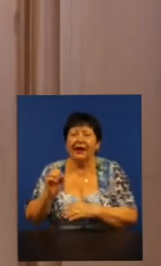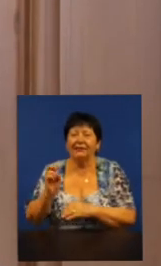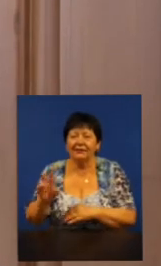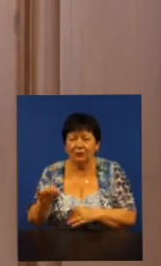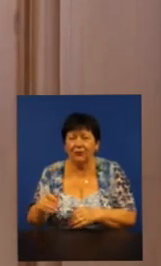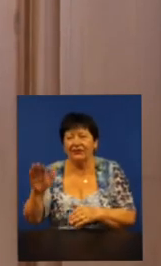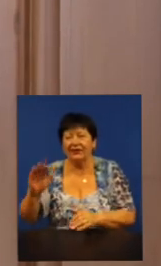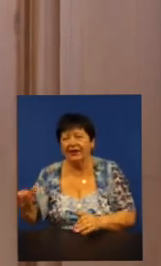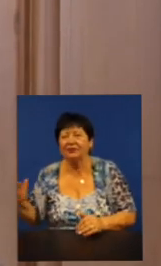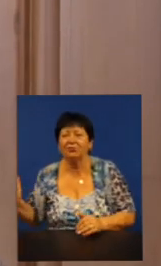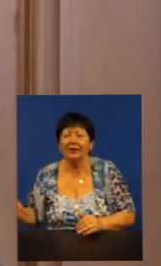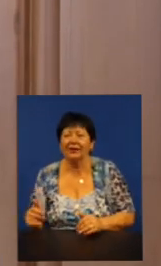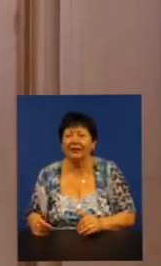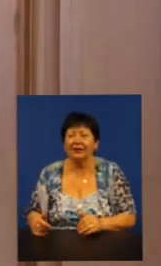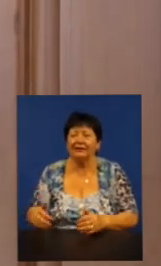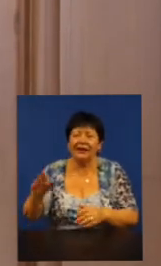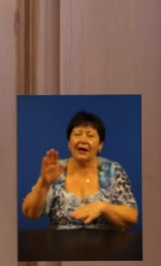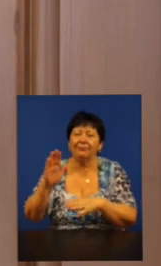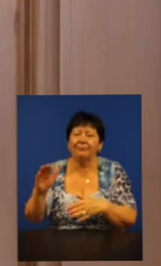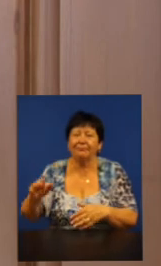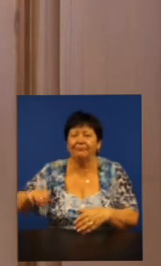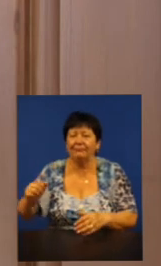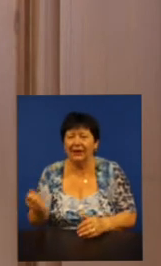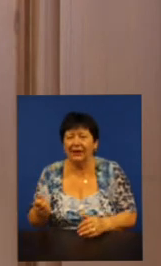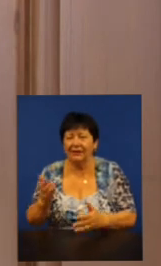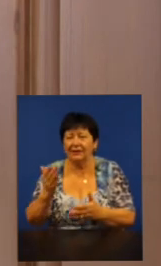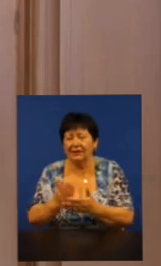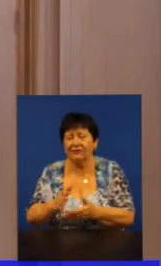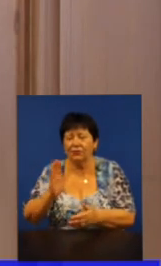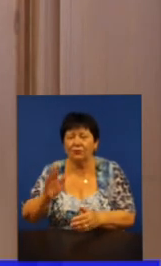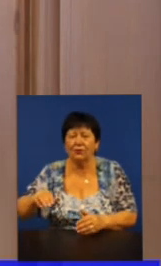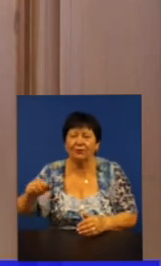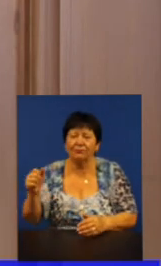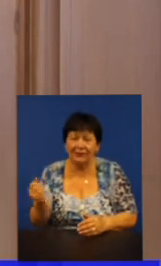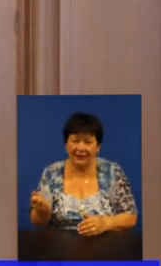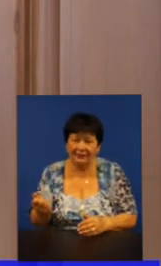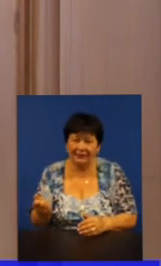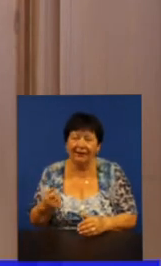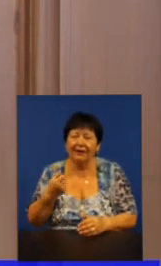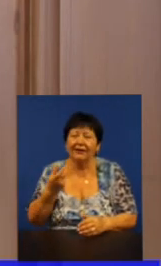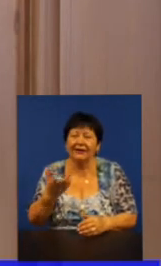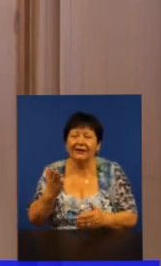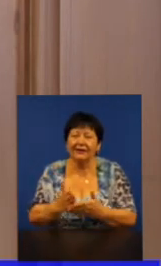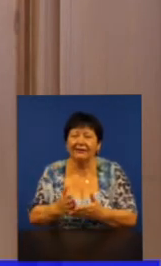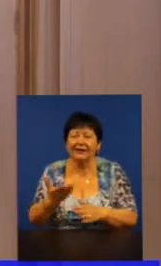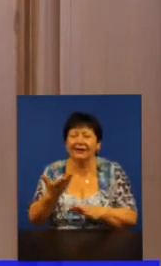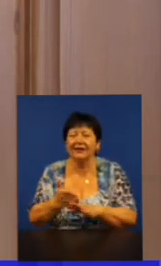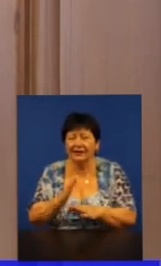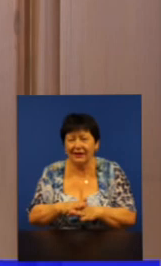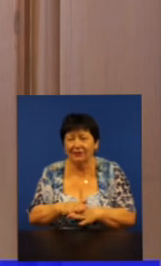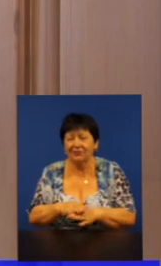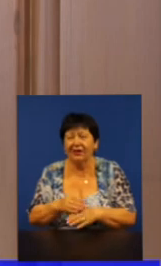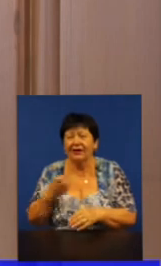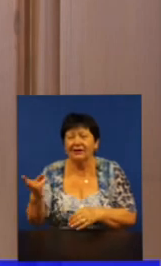la copii, de la prieteni. Afară de asta, este un bun prieten care, când este greu, când trebuiește